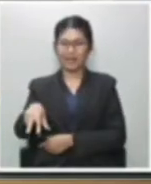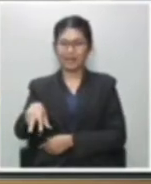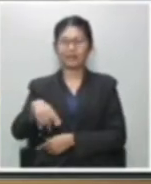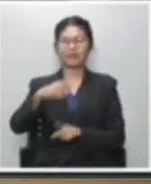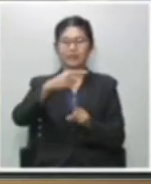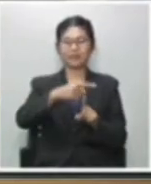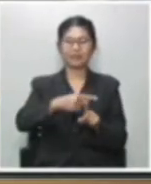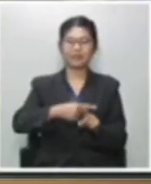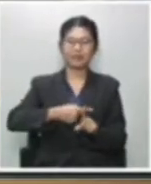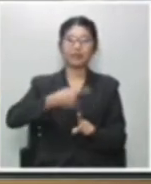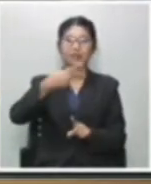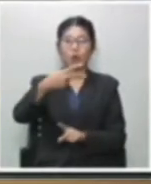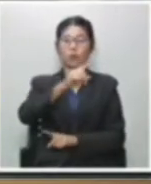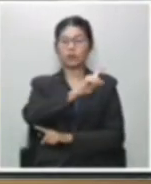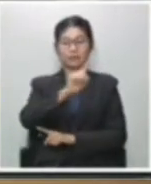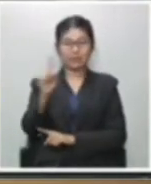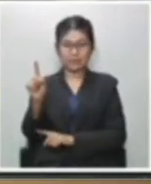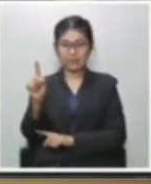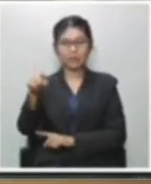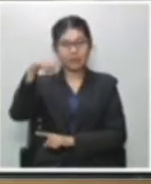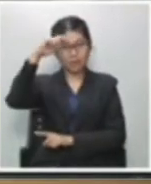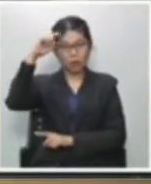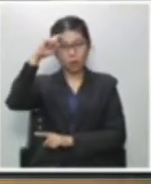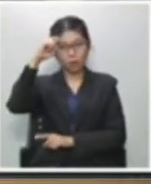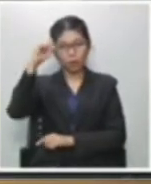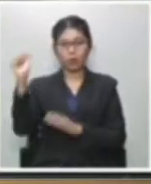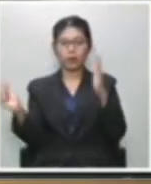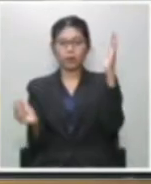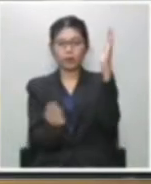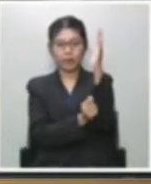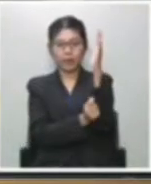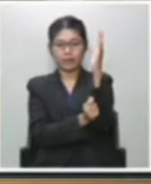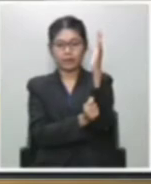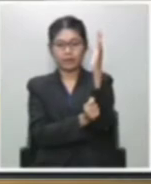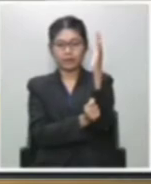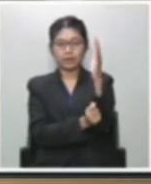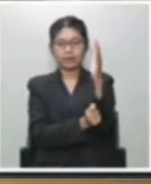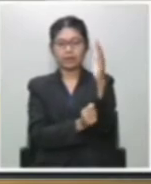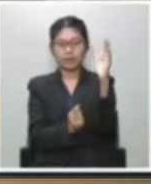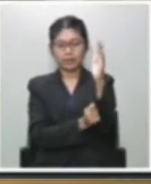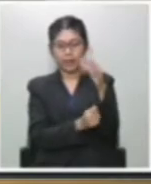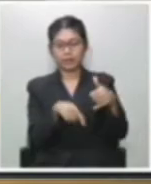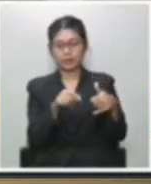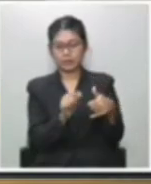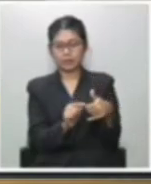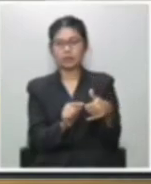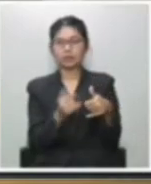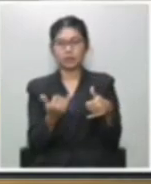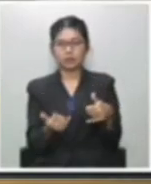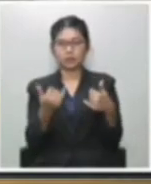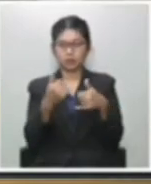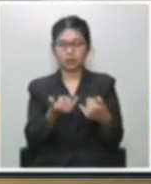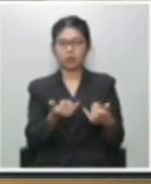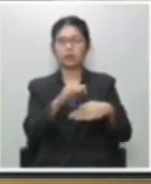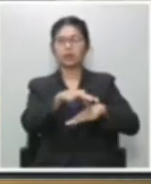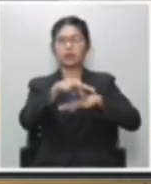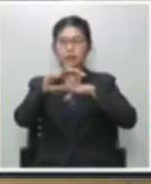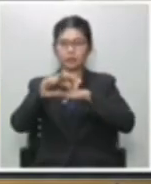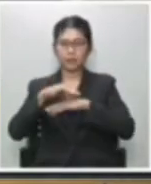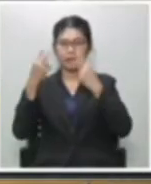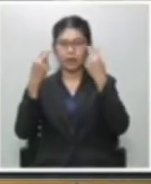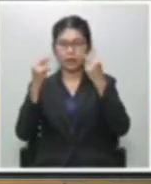เมื่อวันเสาร์ที่1กุมภาที่ผ่านมาเลยครับท่านอดีตกำนันเทียบสุภาวหากำนันตำบลหมื่นศรีปัจจุบันเนี่ยเป็นนายกเพราะว่าทำงานเก่ง